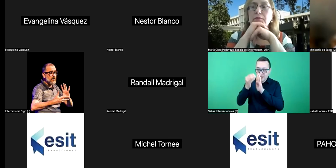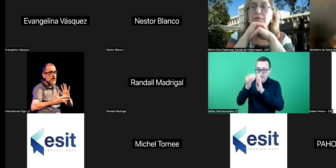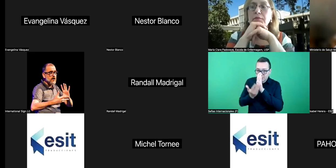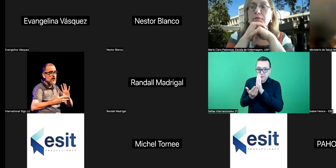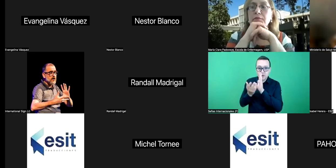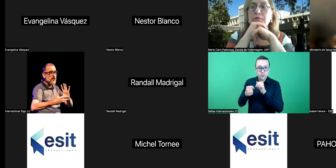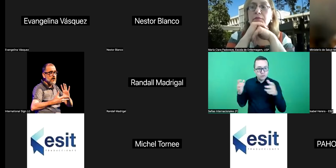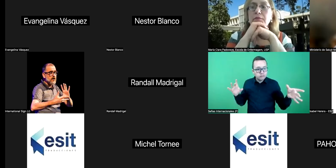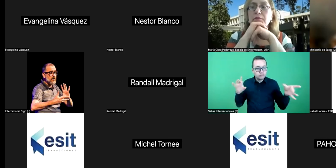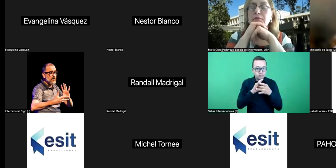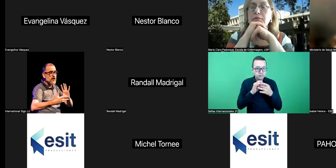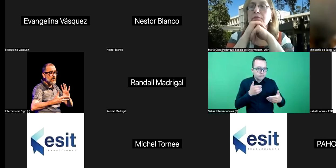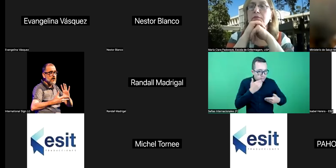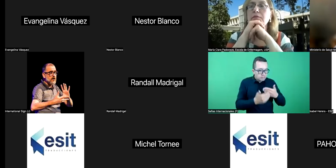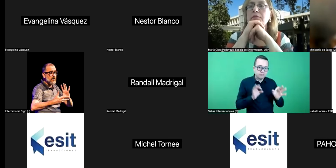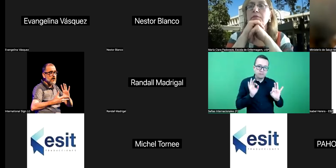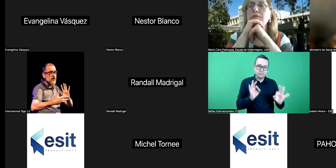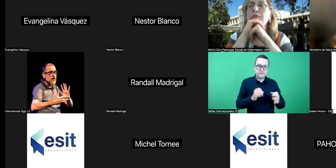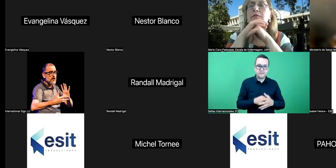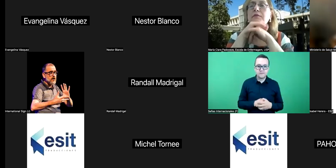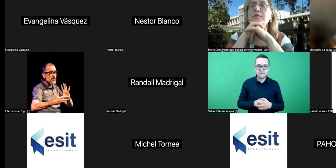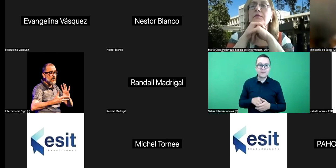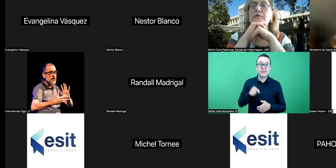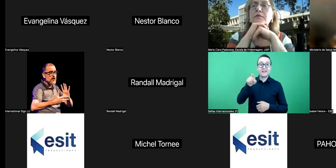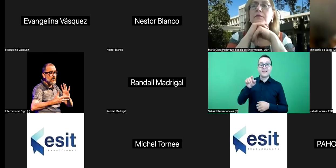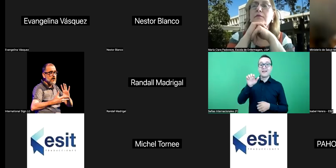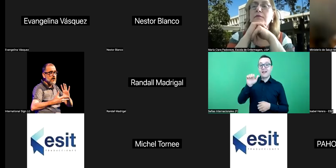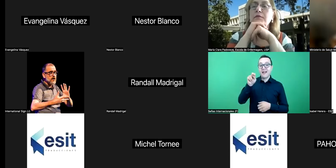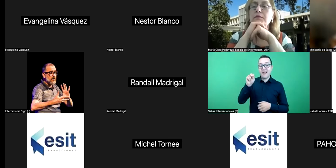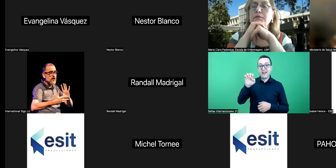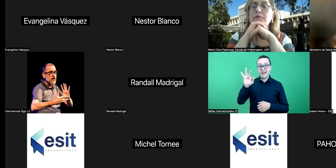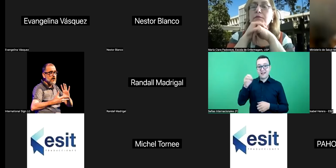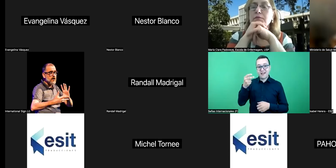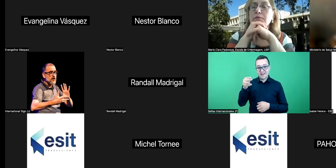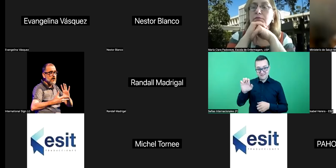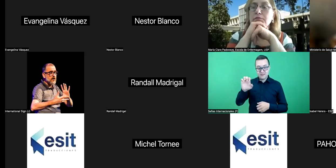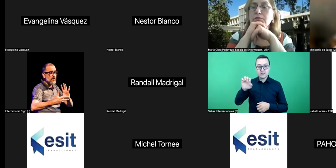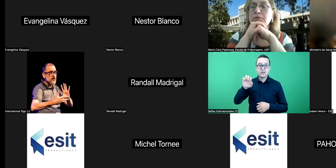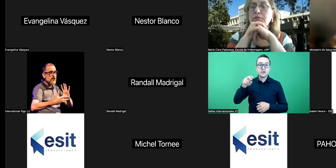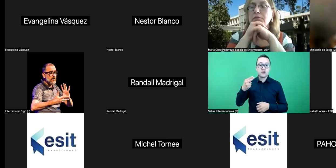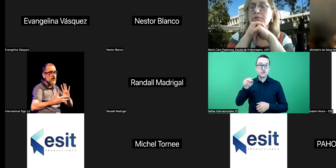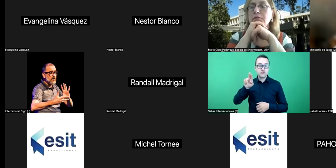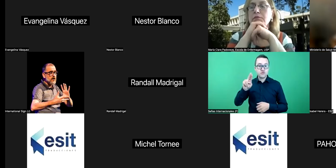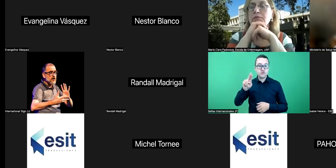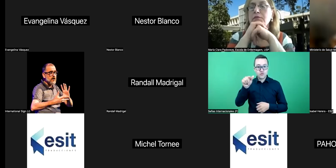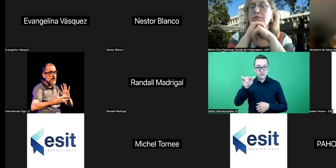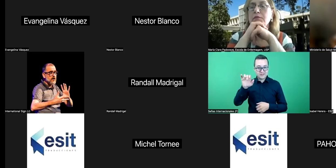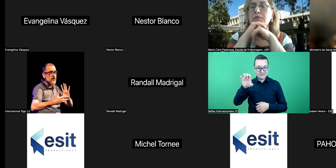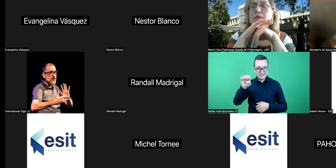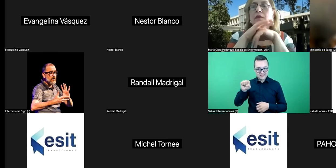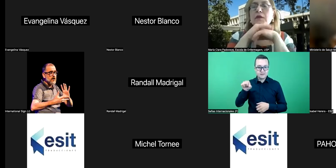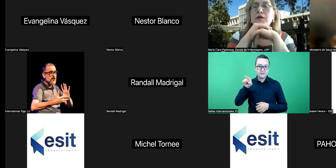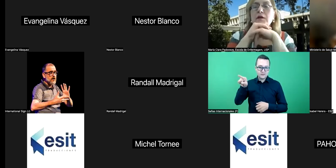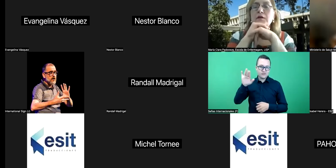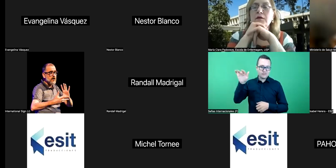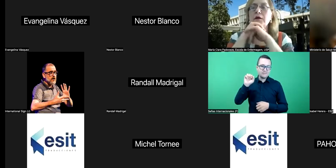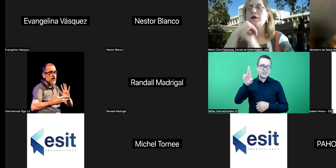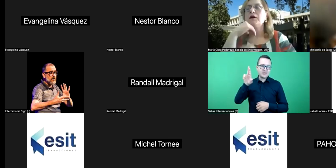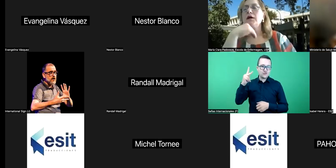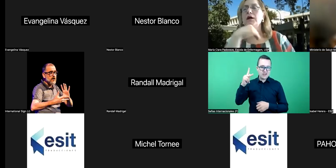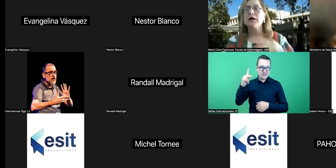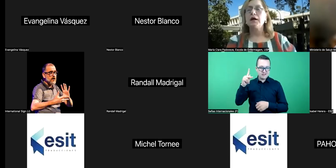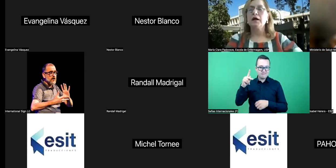ce processus. Helen Hughes, directrice exécutive de Learning, une organisation au Royaume-Uni.